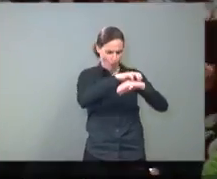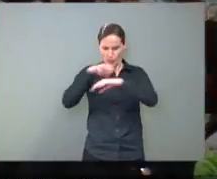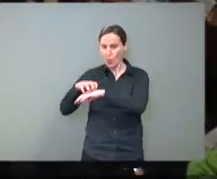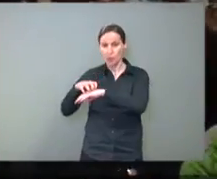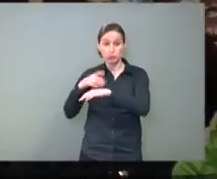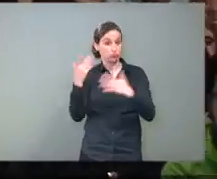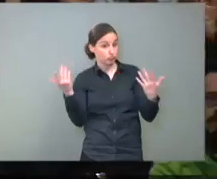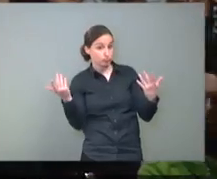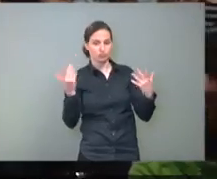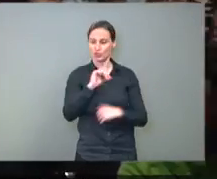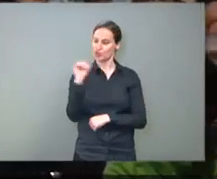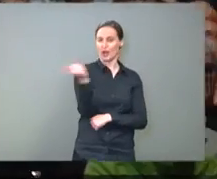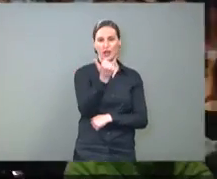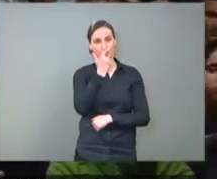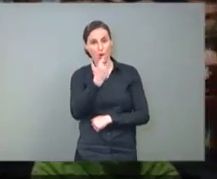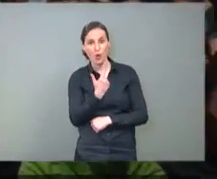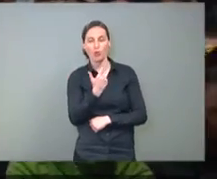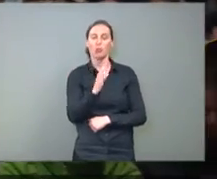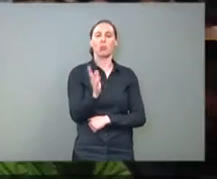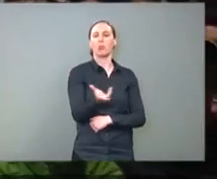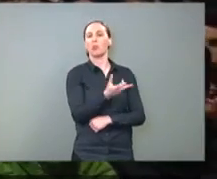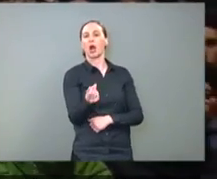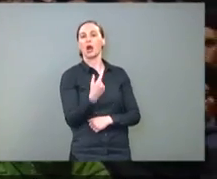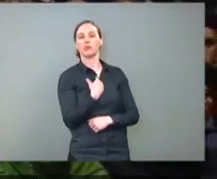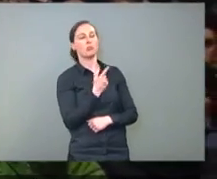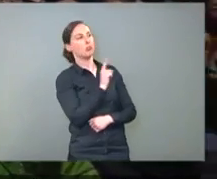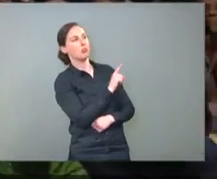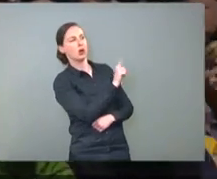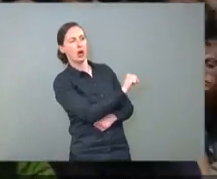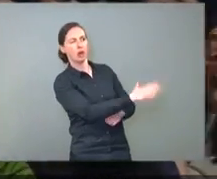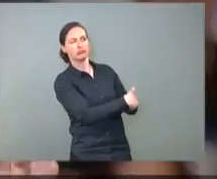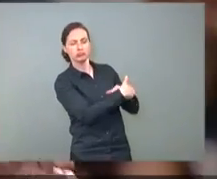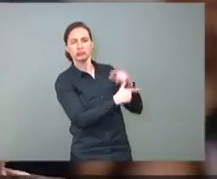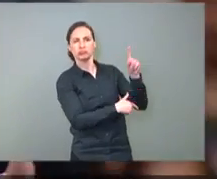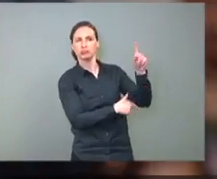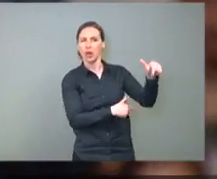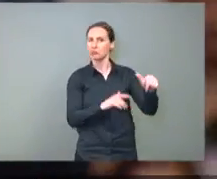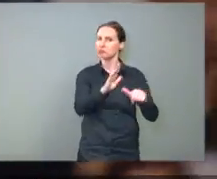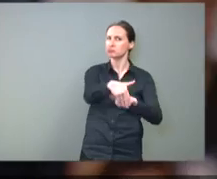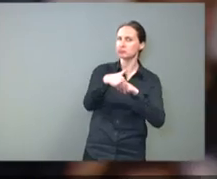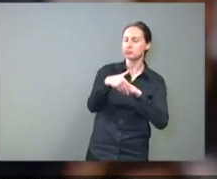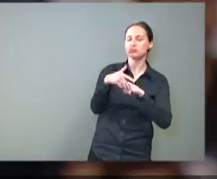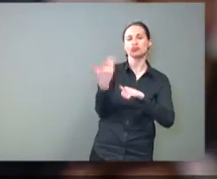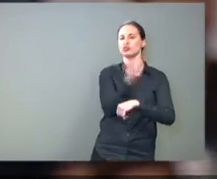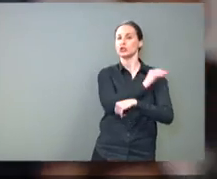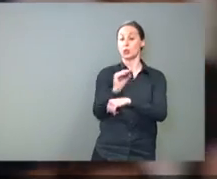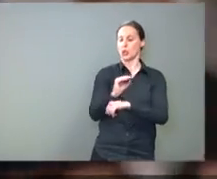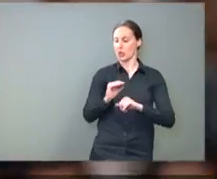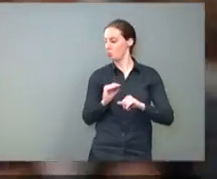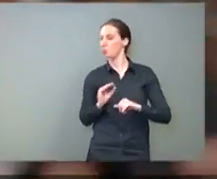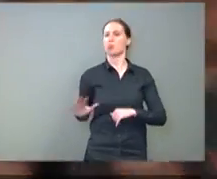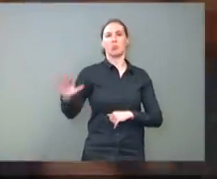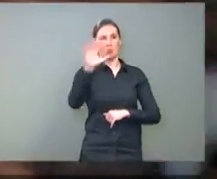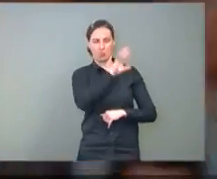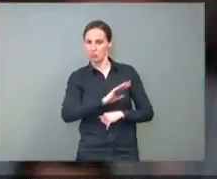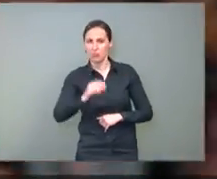dernière analyse, ce sera protégé. Bien sûr, cette masse considérable d'argent, il faut bien qu'elle aille quelque